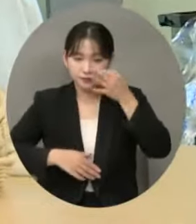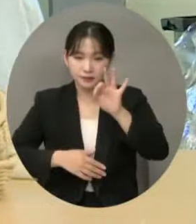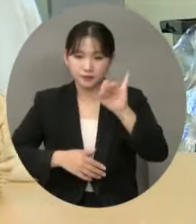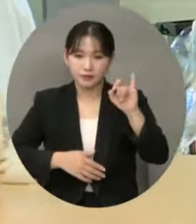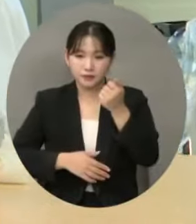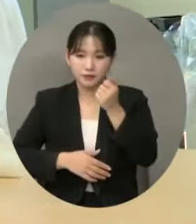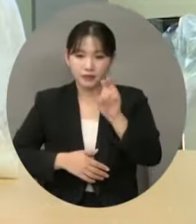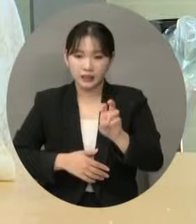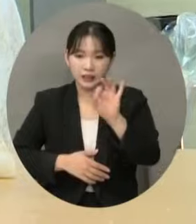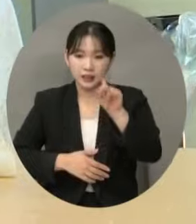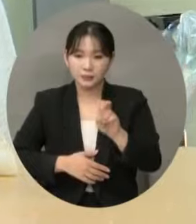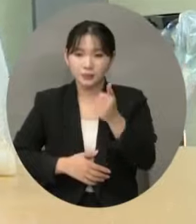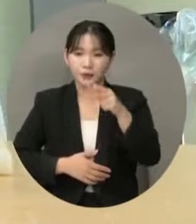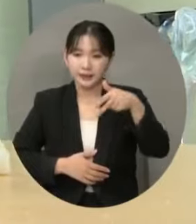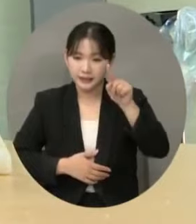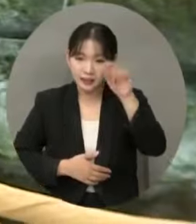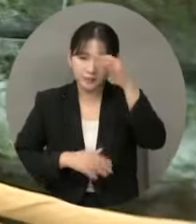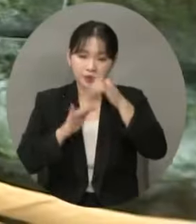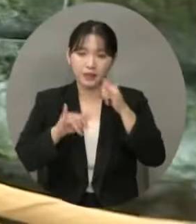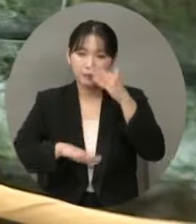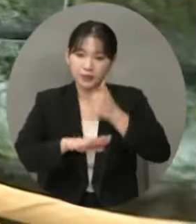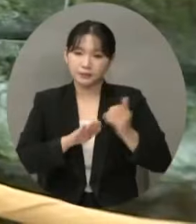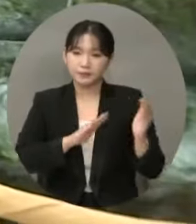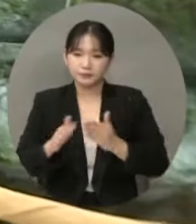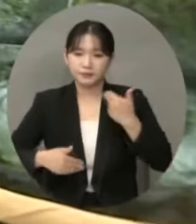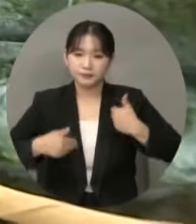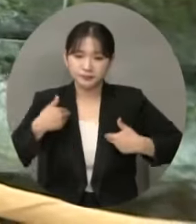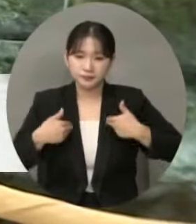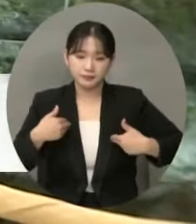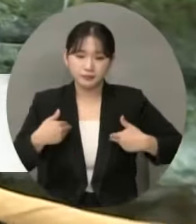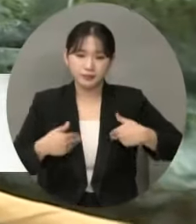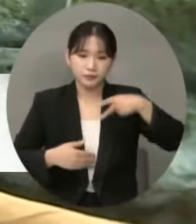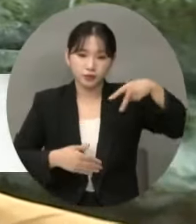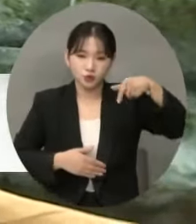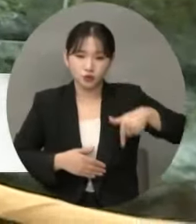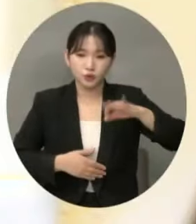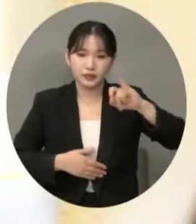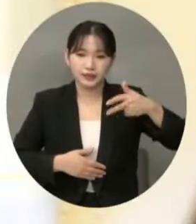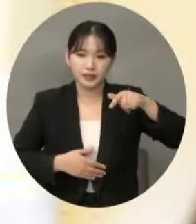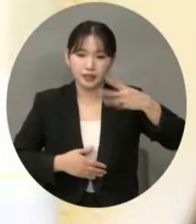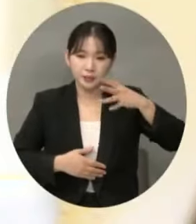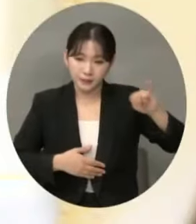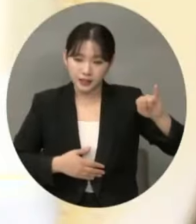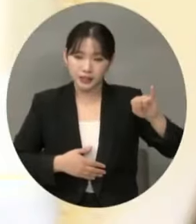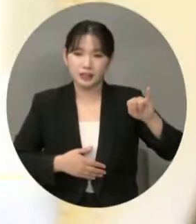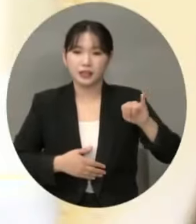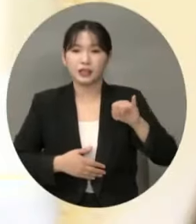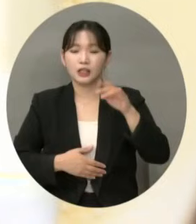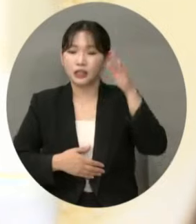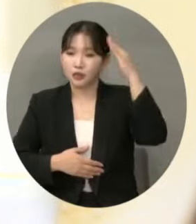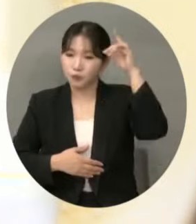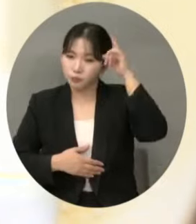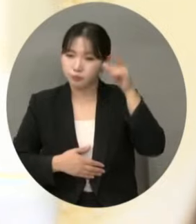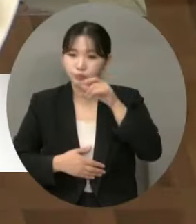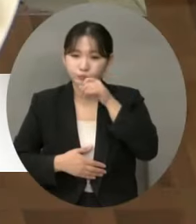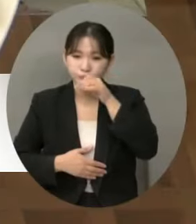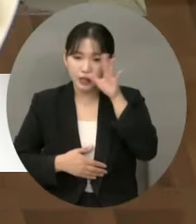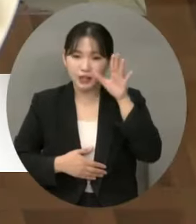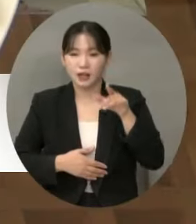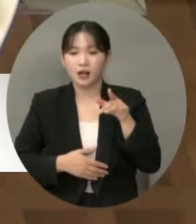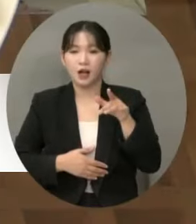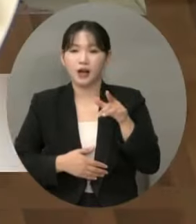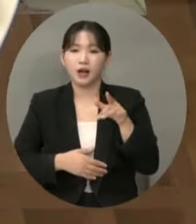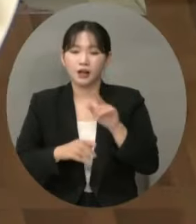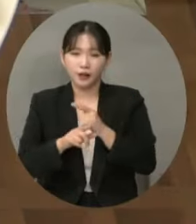명인도 막바지 작업이 한창입니다. 밥알쑥 인절미부터 인삼으로 수놓은 육포와 소고기를 품은 단호박까지